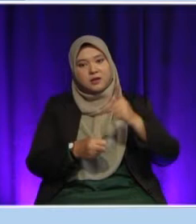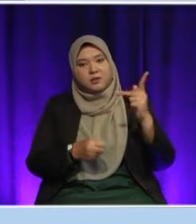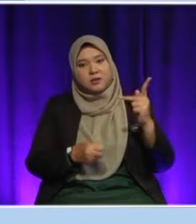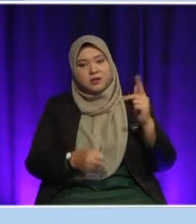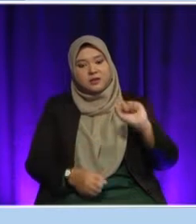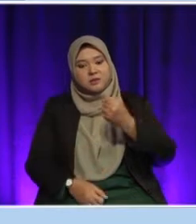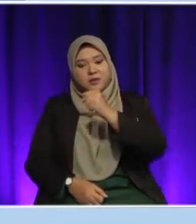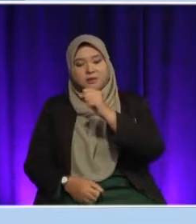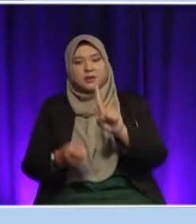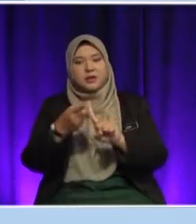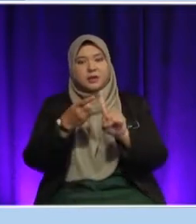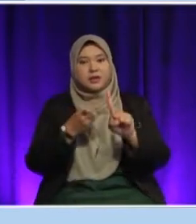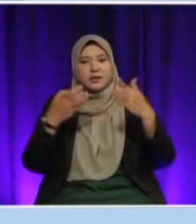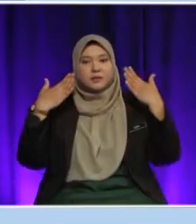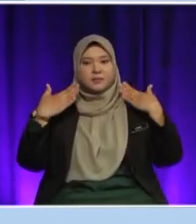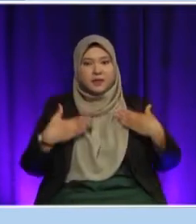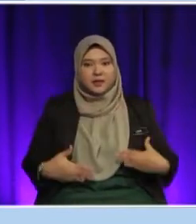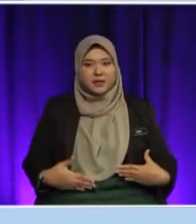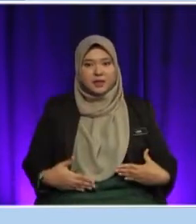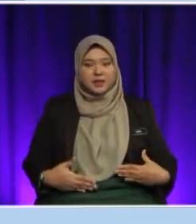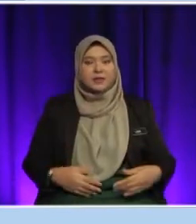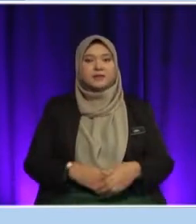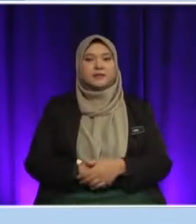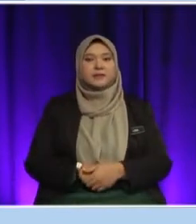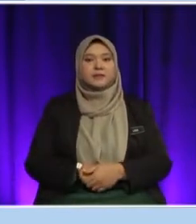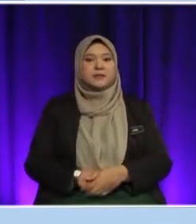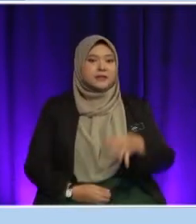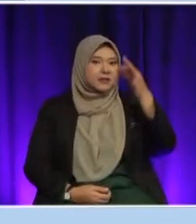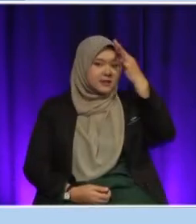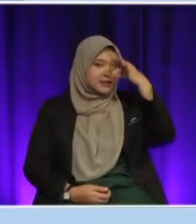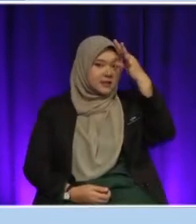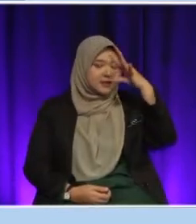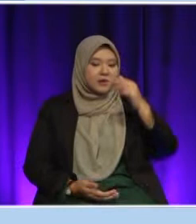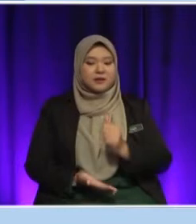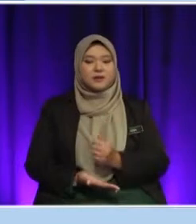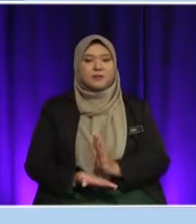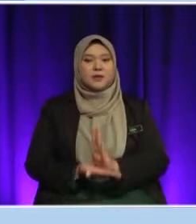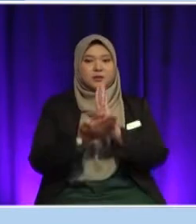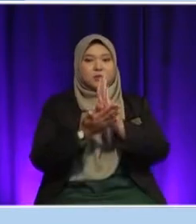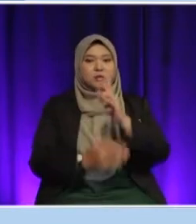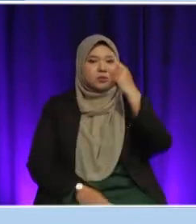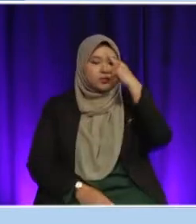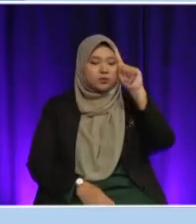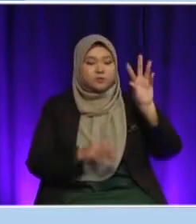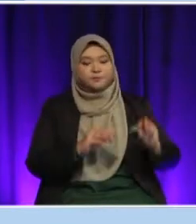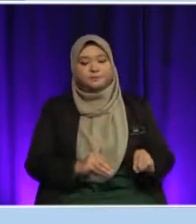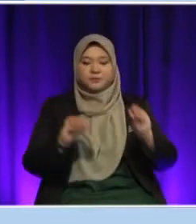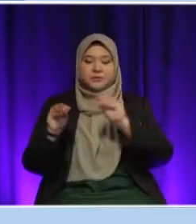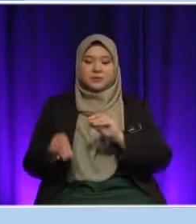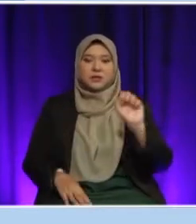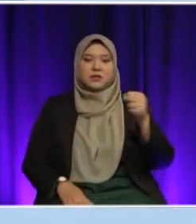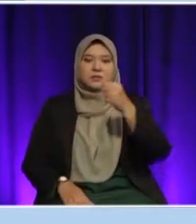memindahkan sperma ke dalam faradj perempuan semasa persetubuhan dan yang kering